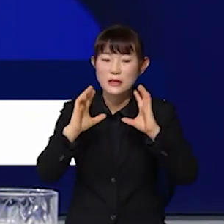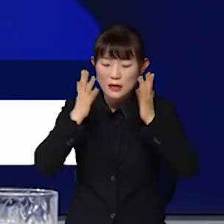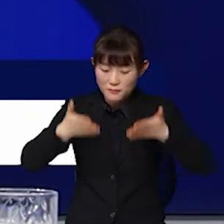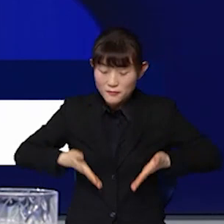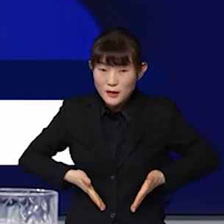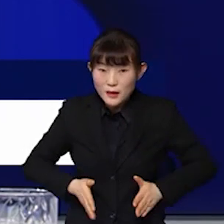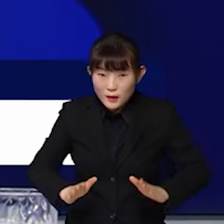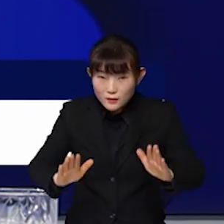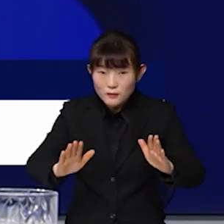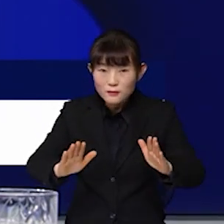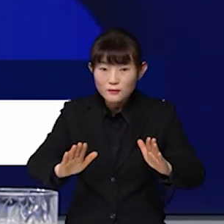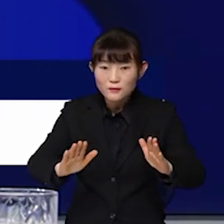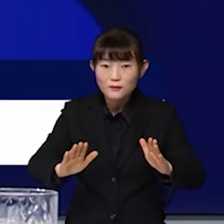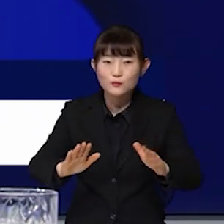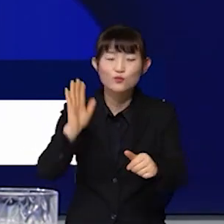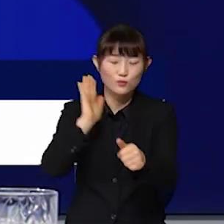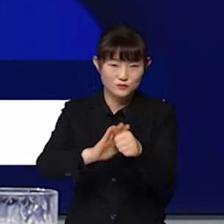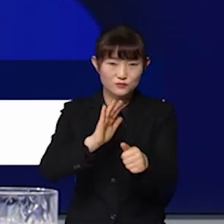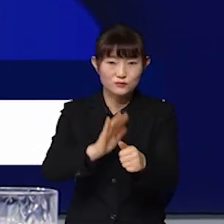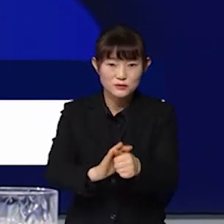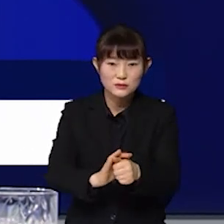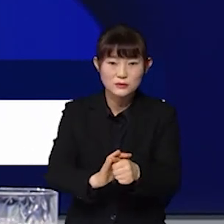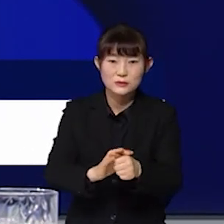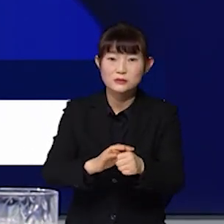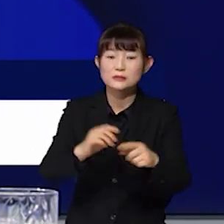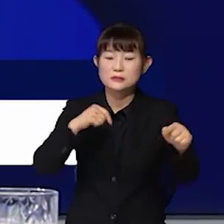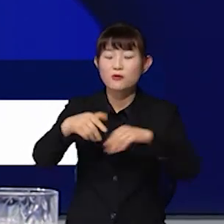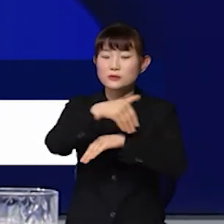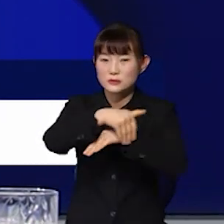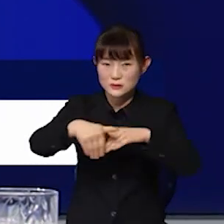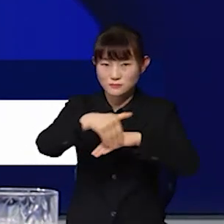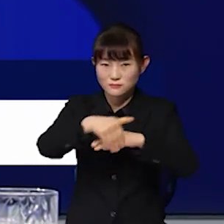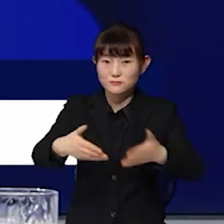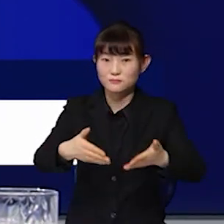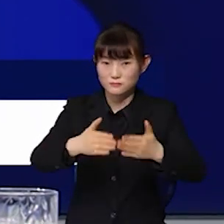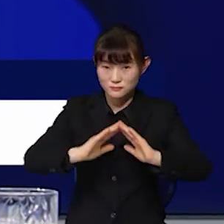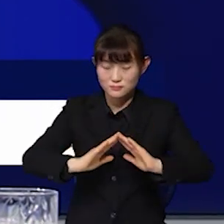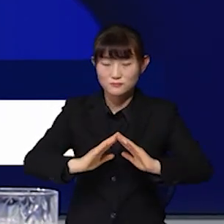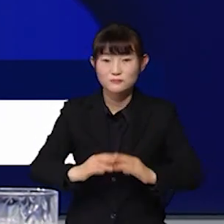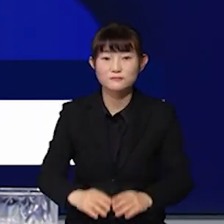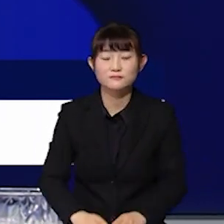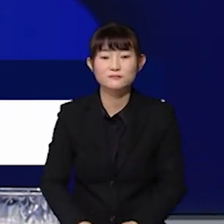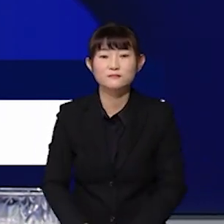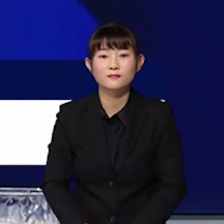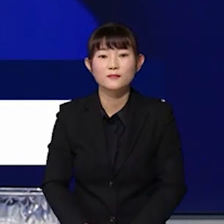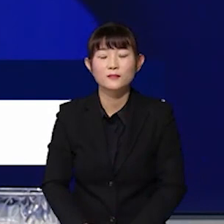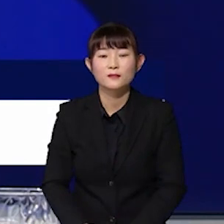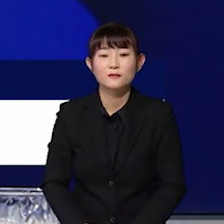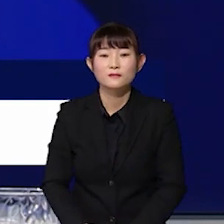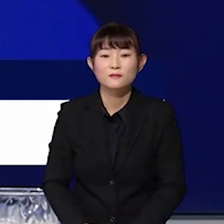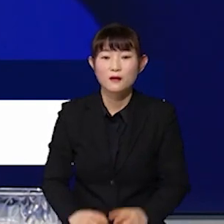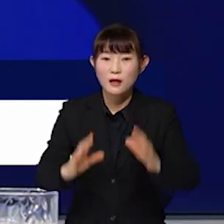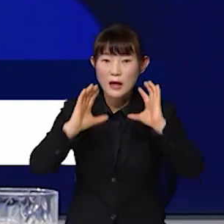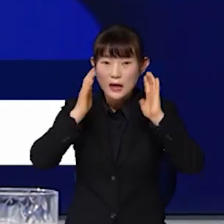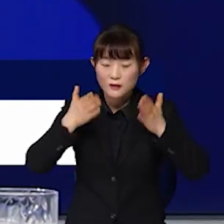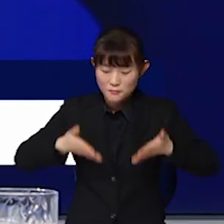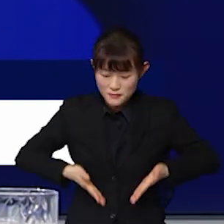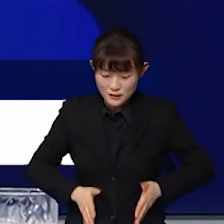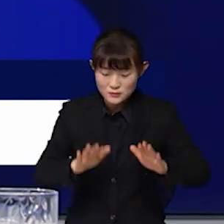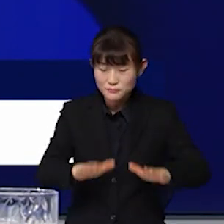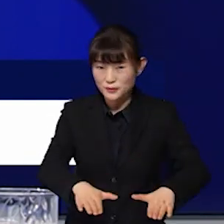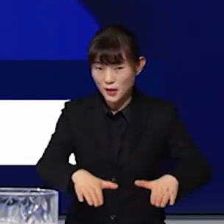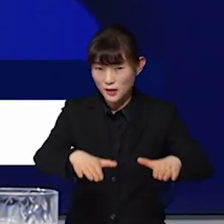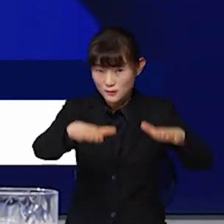신생아를 낳게 하는 여러 가지 전략적인 선택을 해서 지원을 하고 아이가 크는데